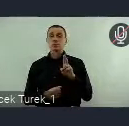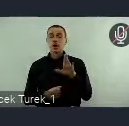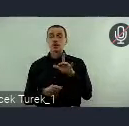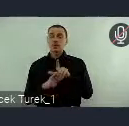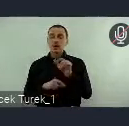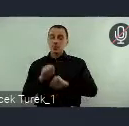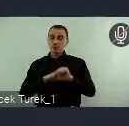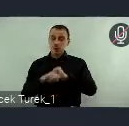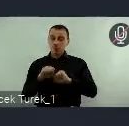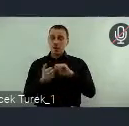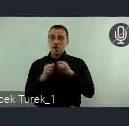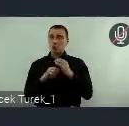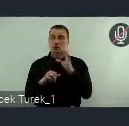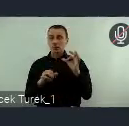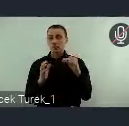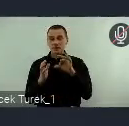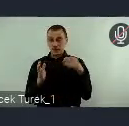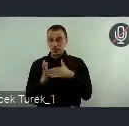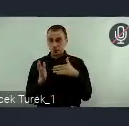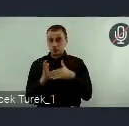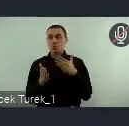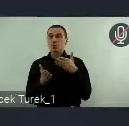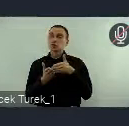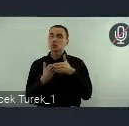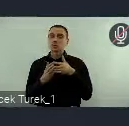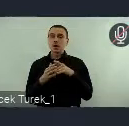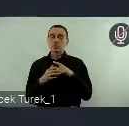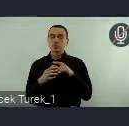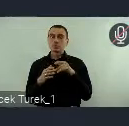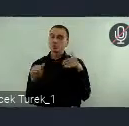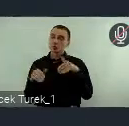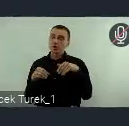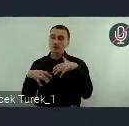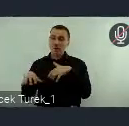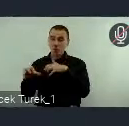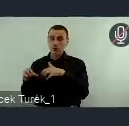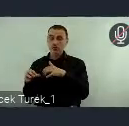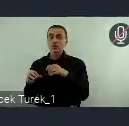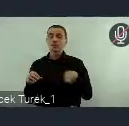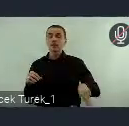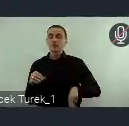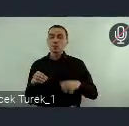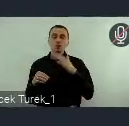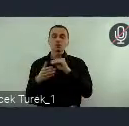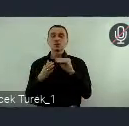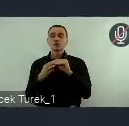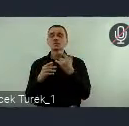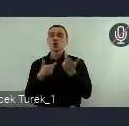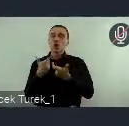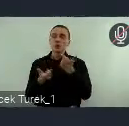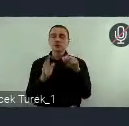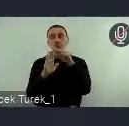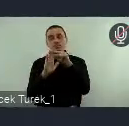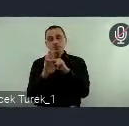specjalnymi potrzebami możliwość ewakuacji według Ministerstwa wystarczy mieć napisaną procedurę która będzie uwzględniała co robić w